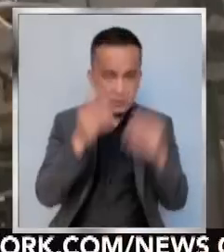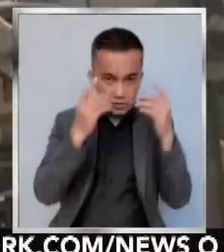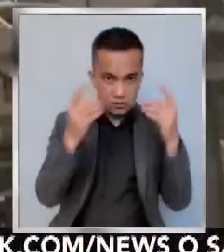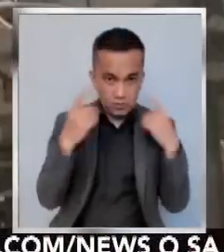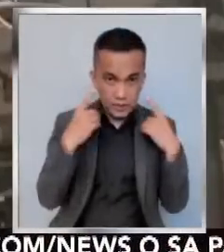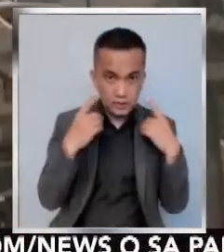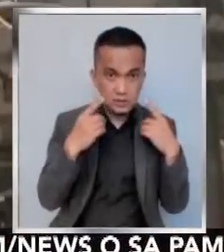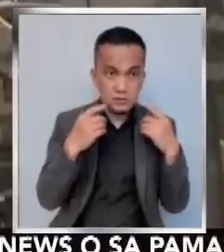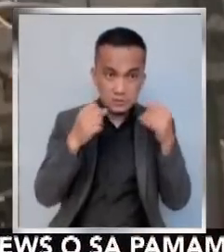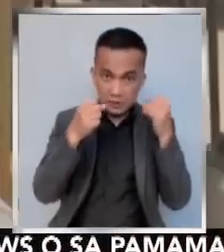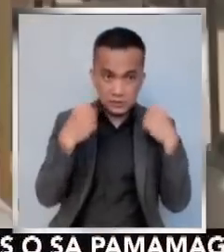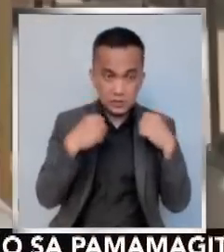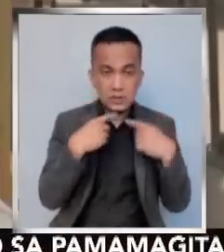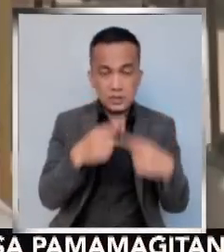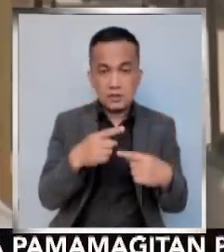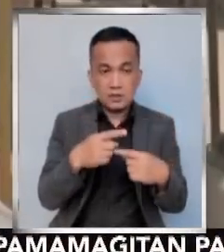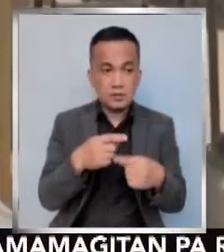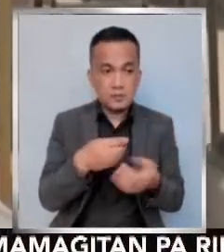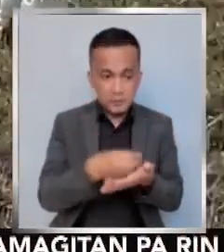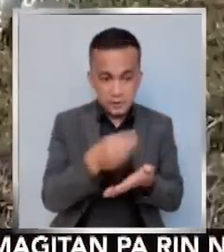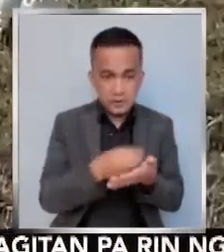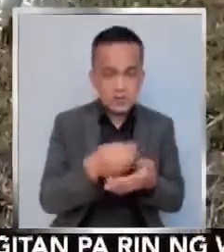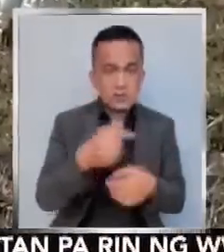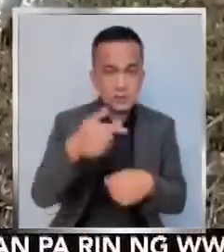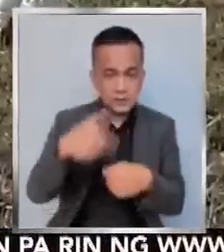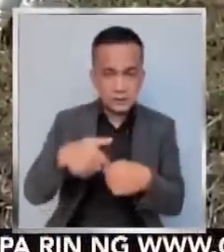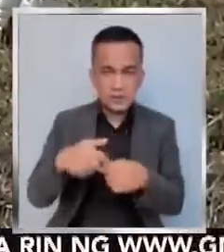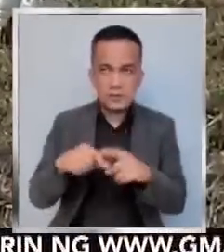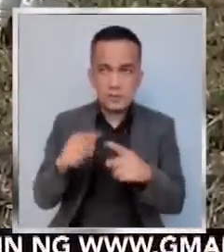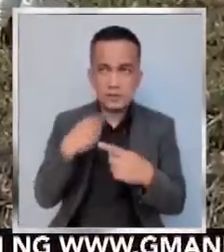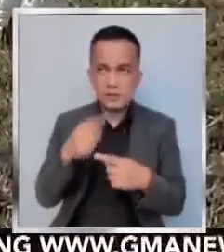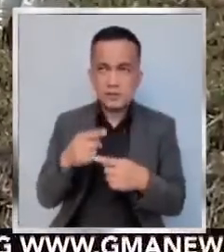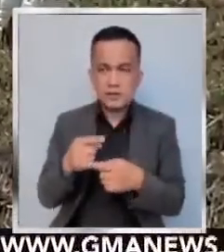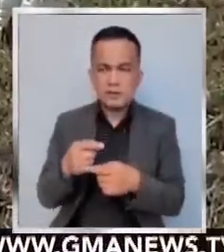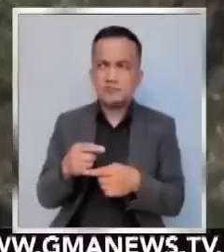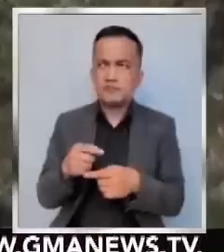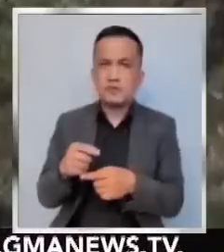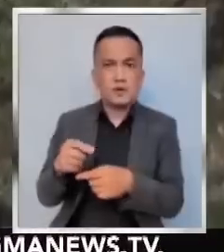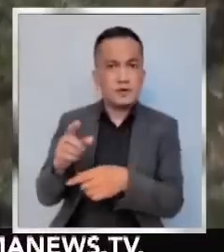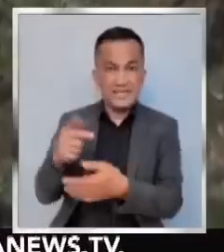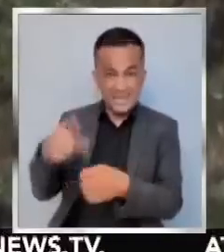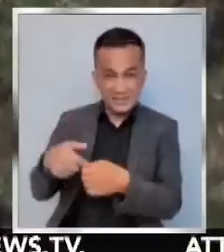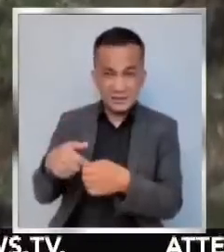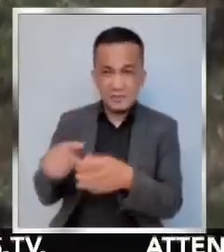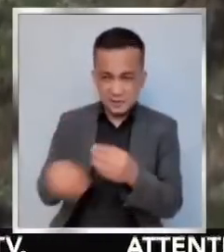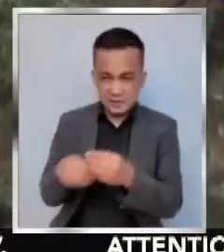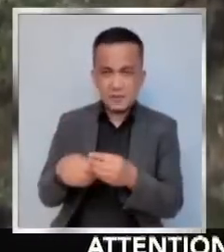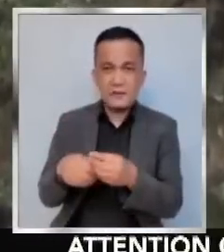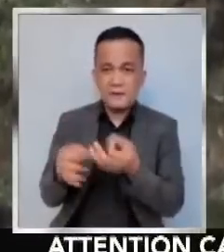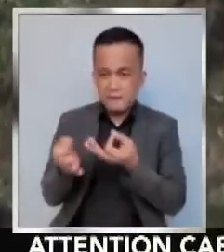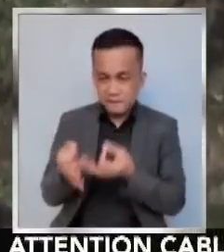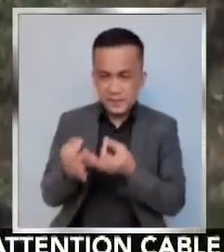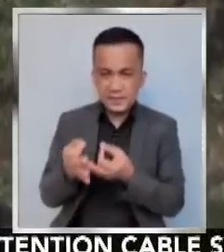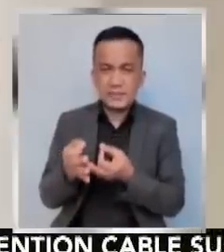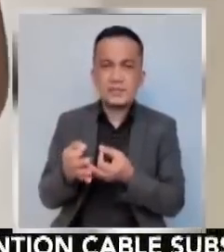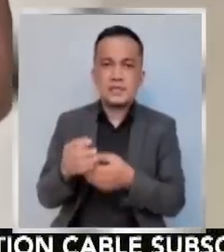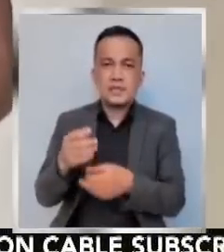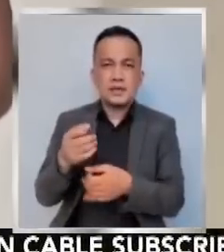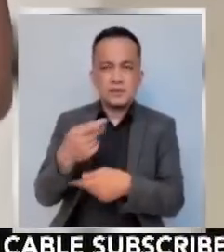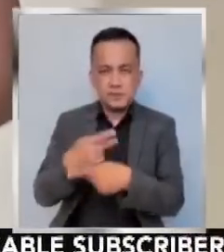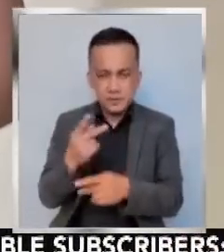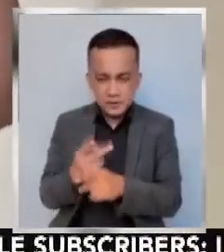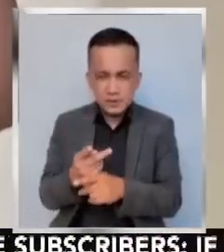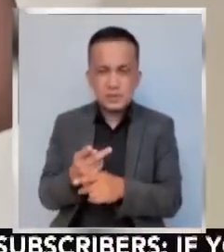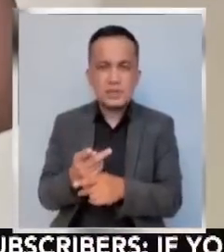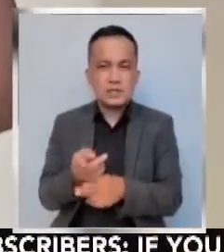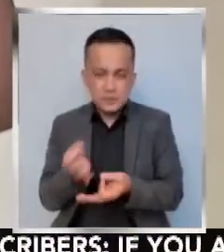lang daw mga produktong petrolyo kundi pati mga feed, fertilizer at agricultural input ay balak din niyang i-import mula sa Russia. Ayon mismo